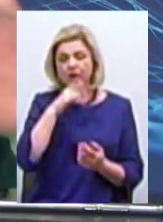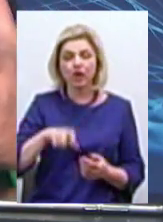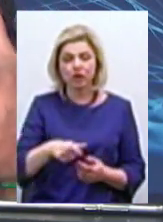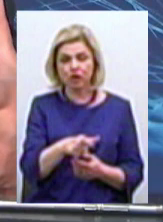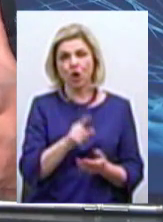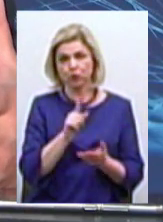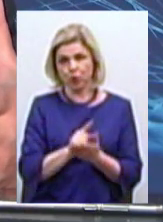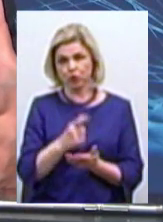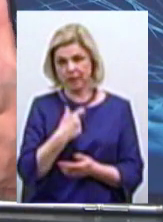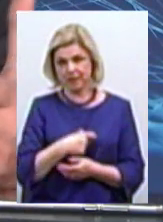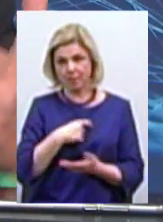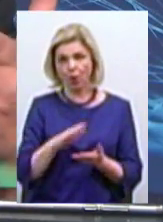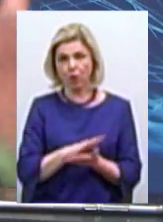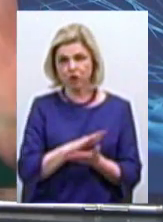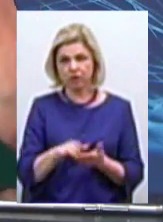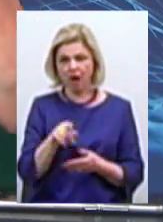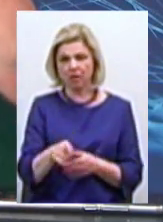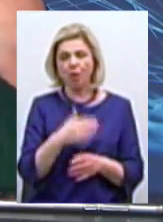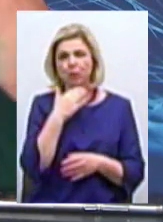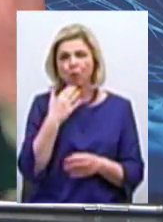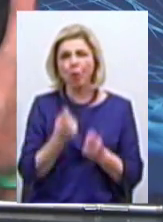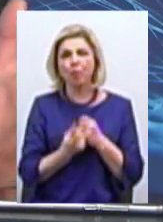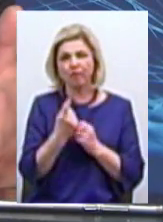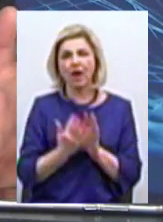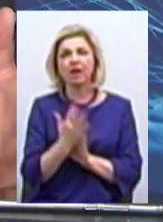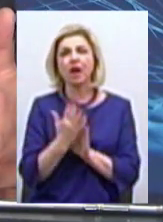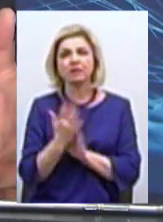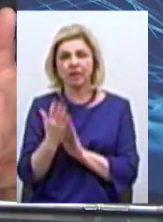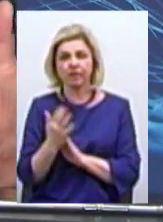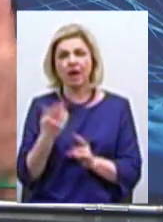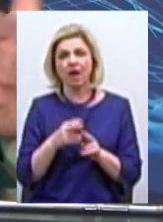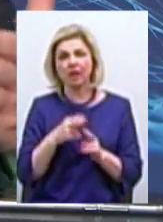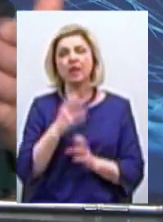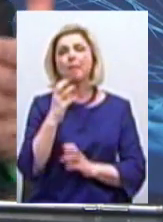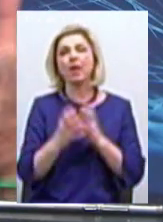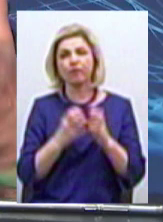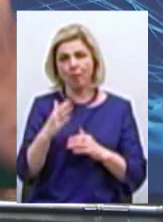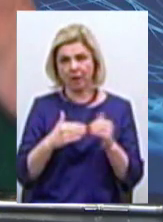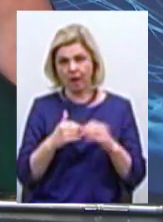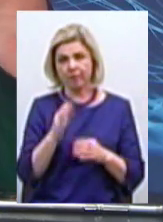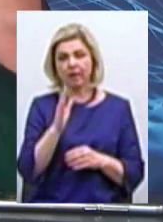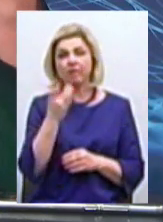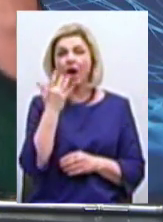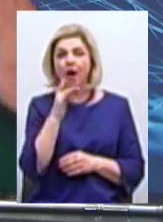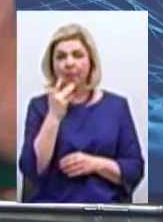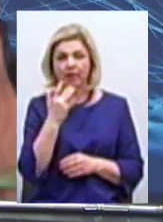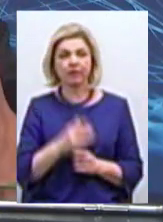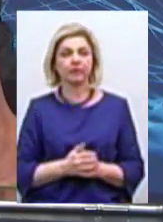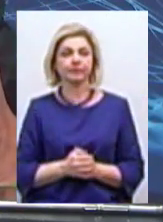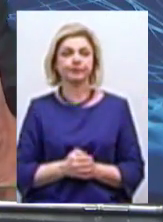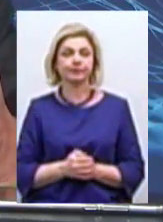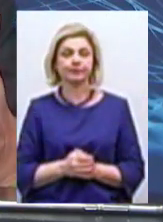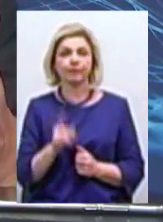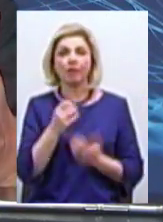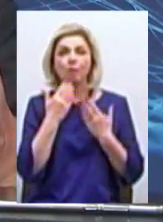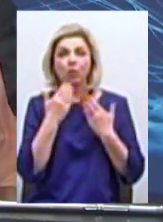повинна сама себе очищувати. Це абсолютно нормальна світова практика. В Сполучених Штатах за